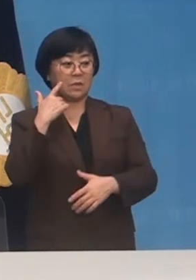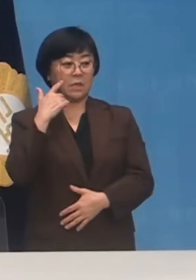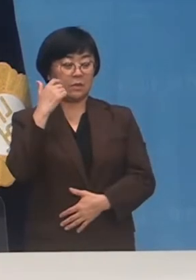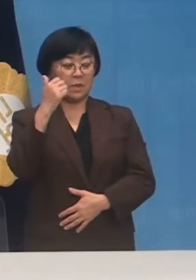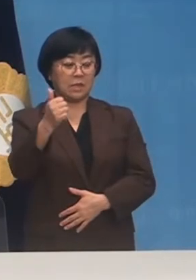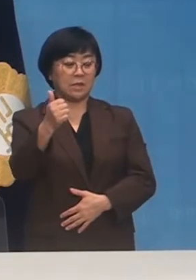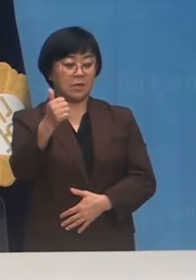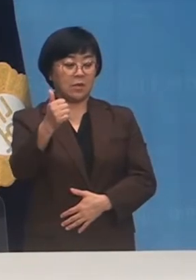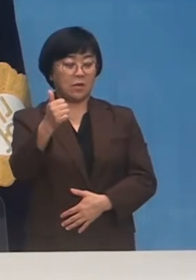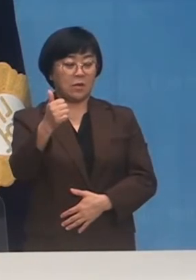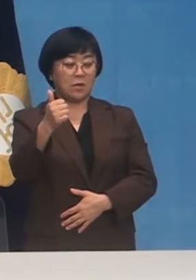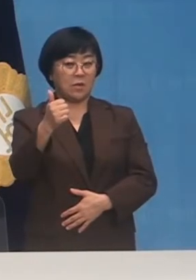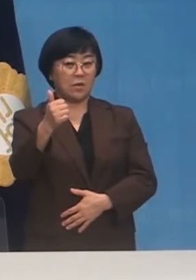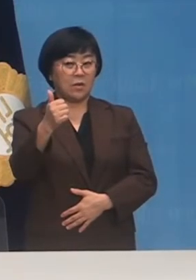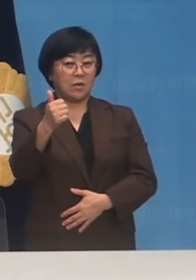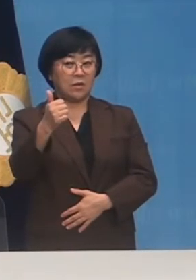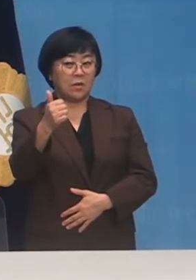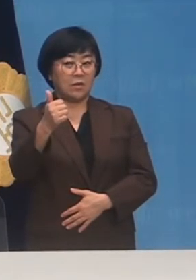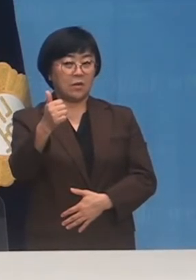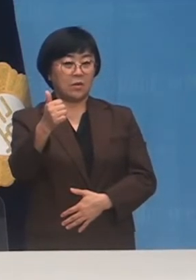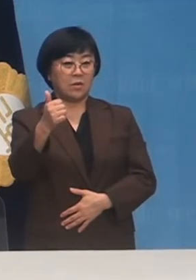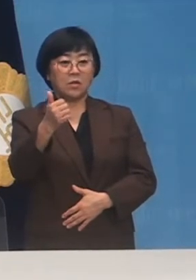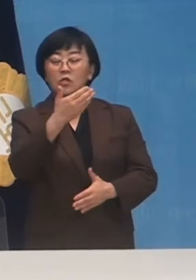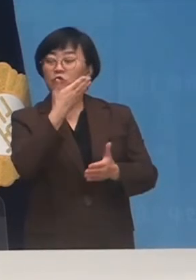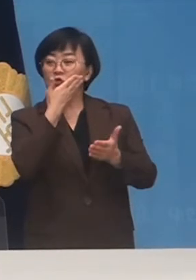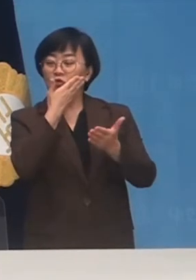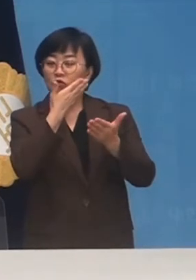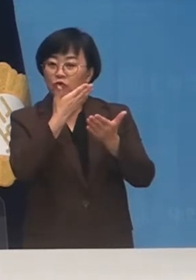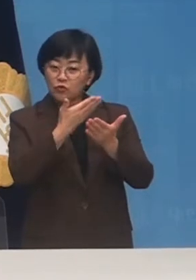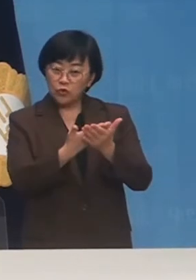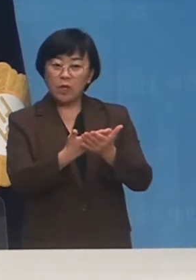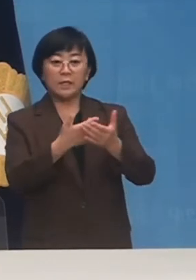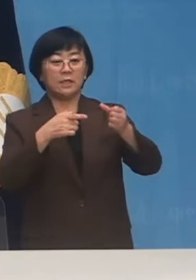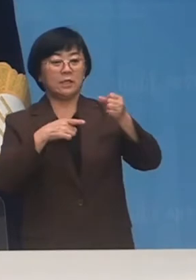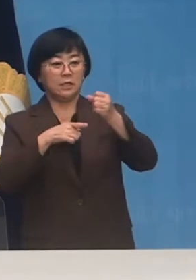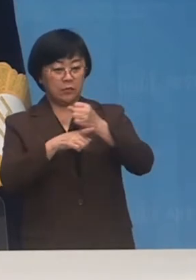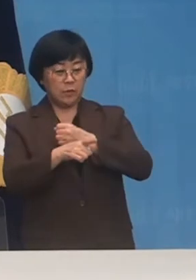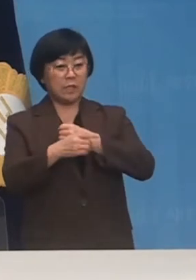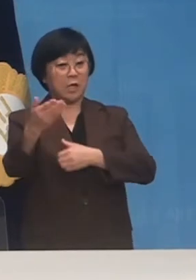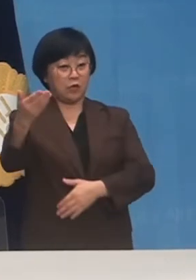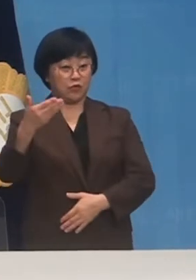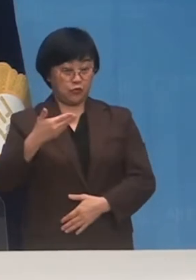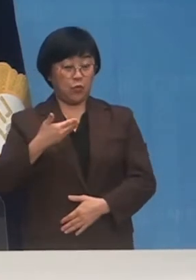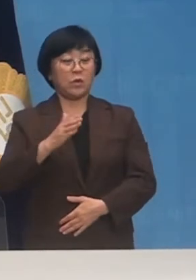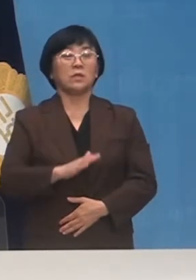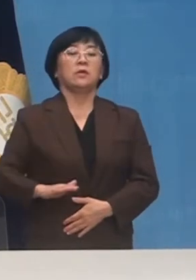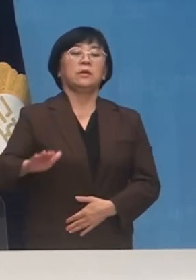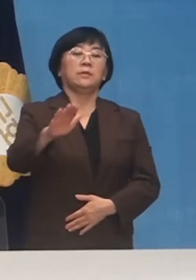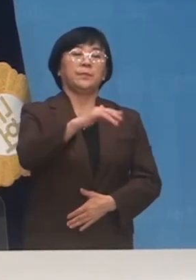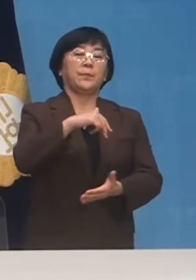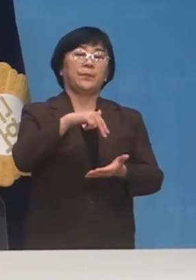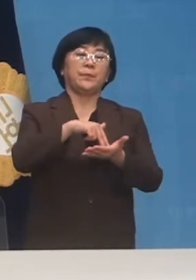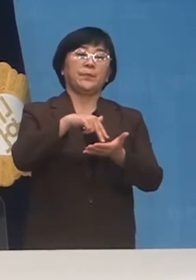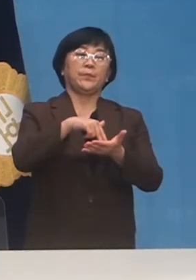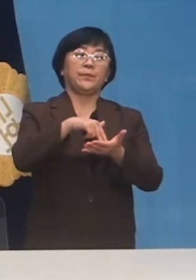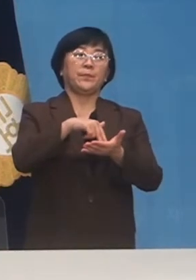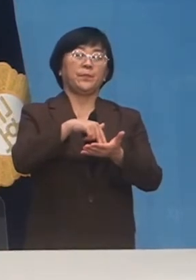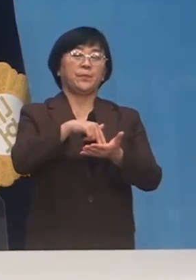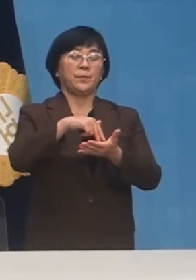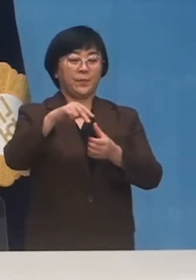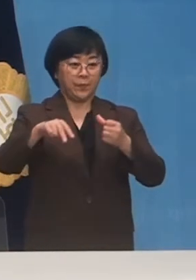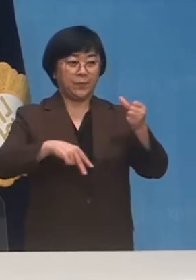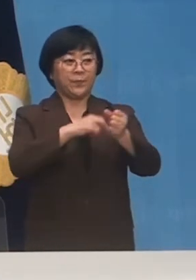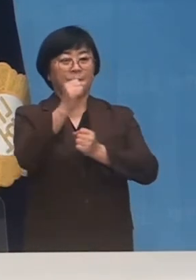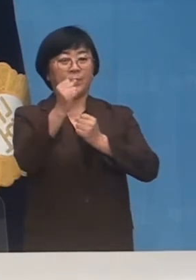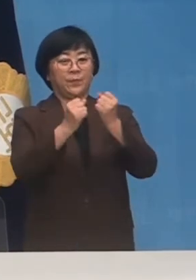목회자님들께서 이런 소중한 뜻을 저희들에게 알려주시고 그래서 저희들은 이런 기자회견